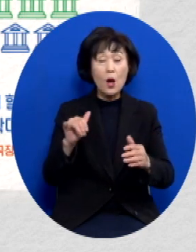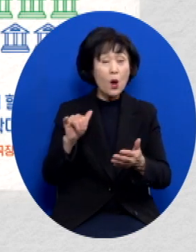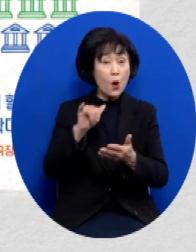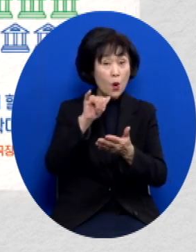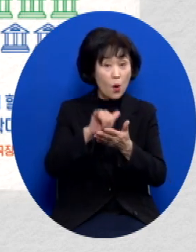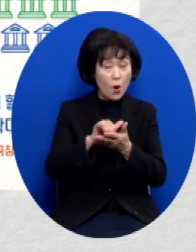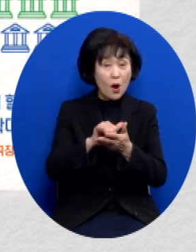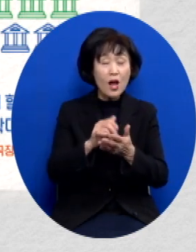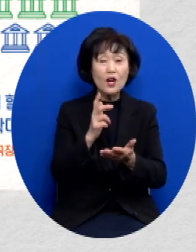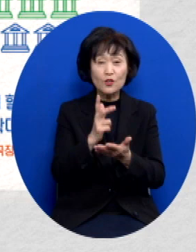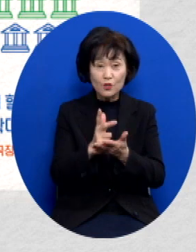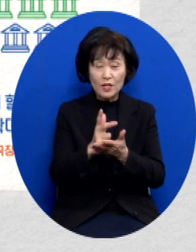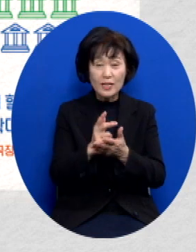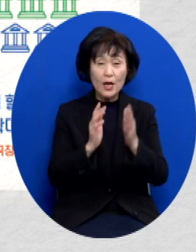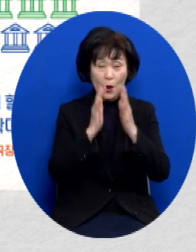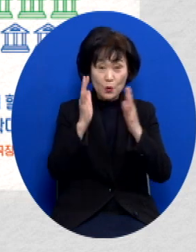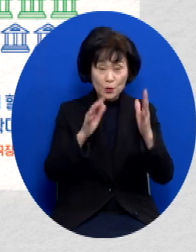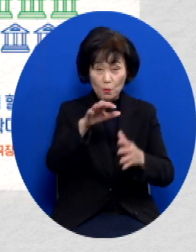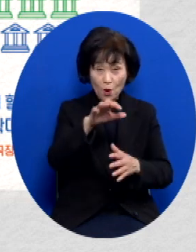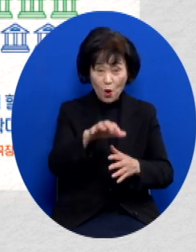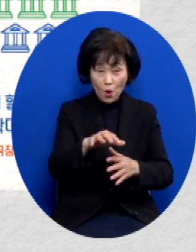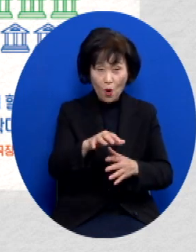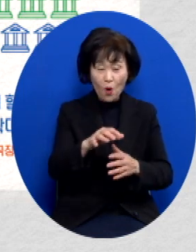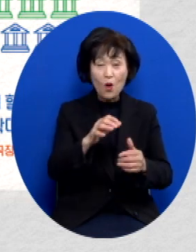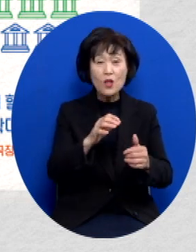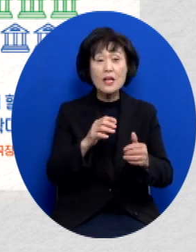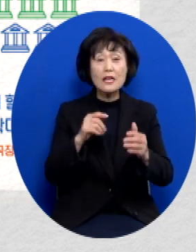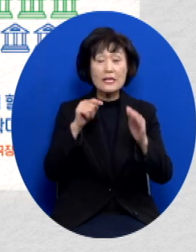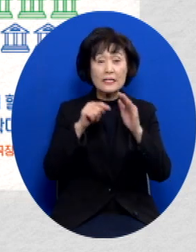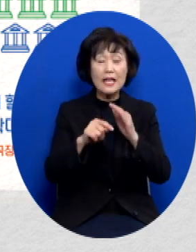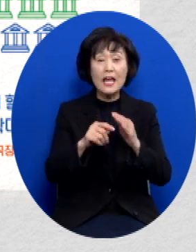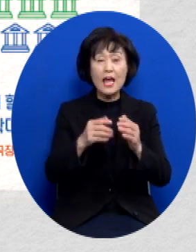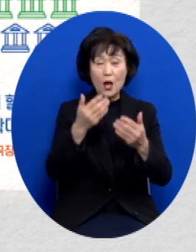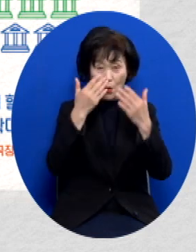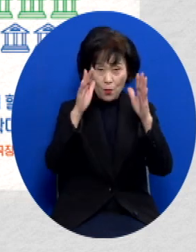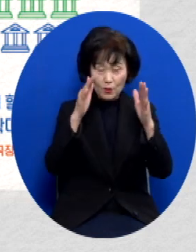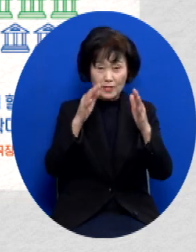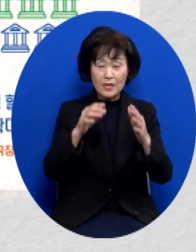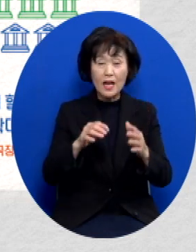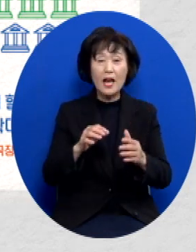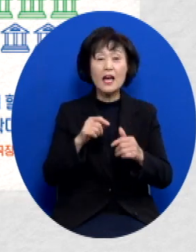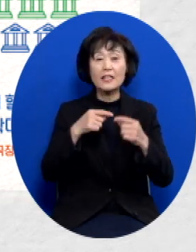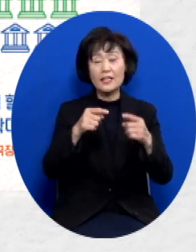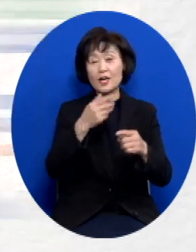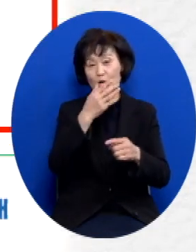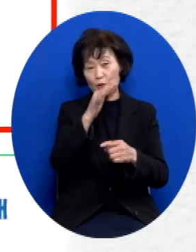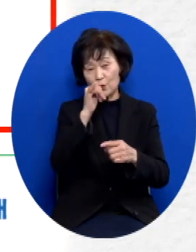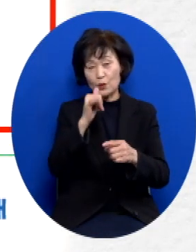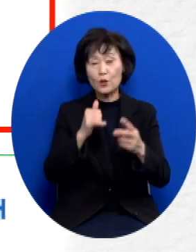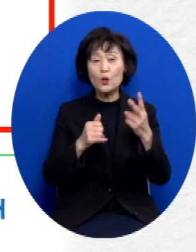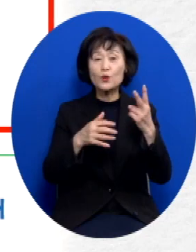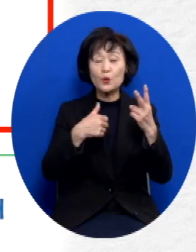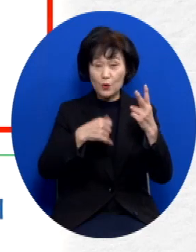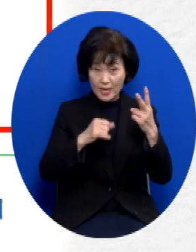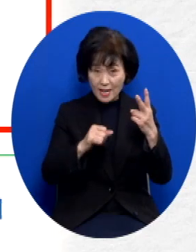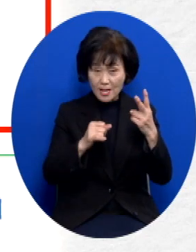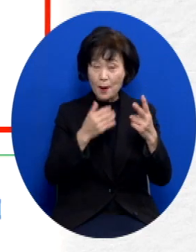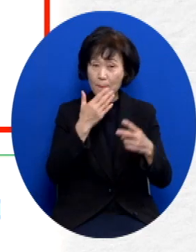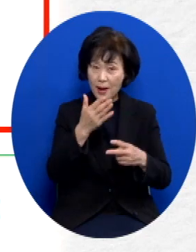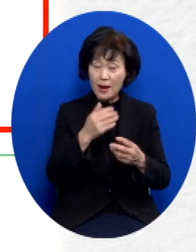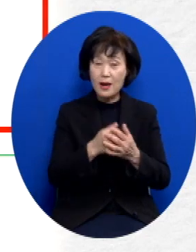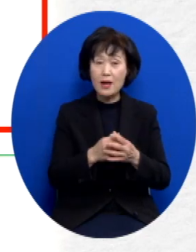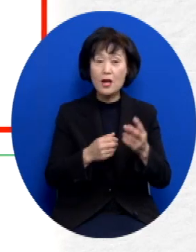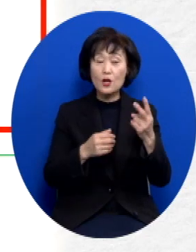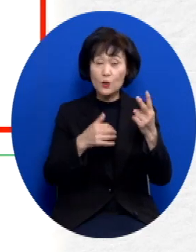주차장, 국립수목원 이용료 면제 등의 혜택도 두 자녀 이상에게 주고 있습니다. 뿐만 아니라 두 자녀